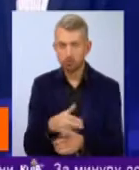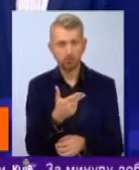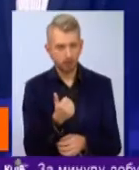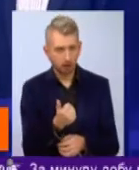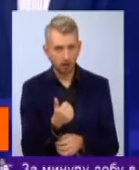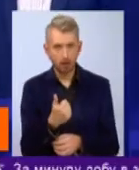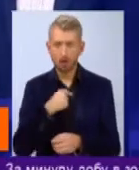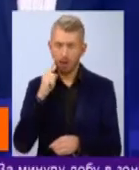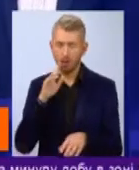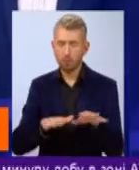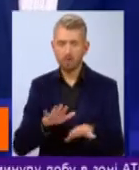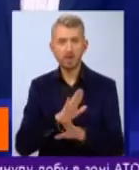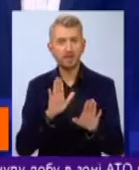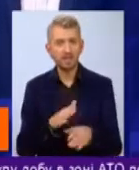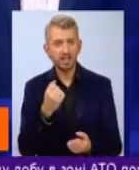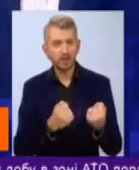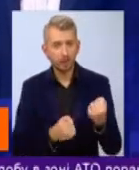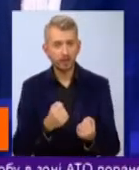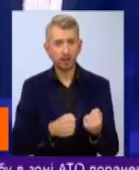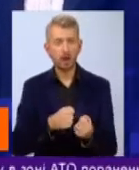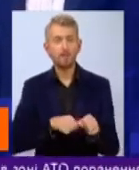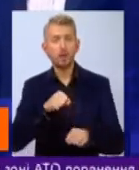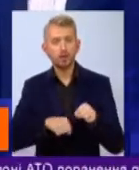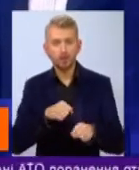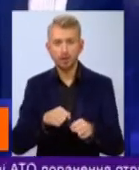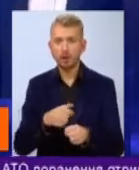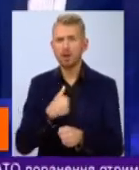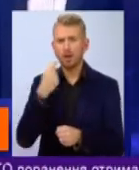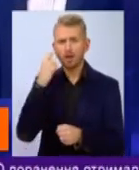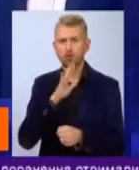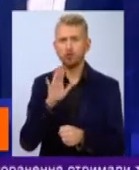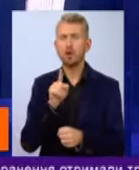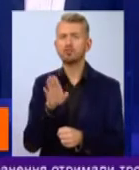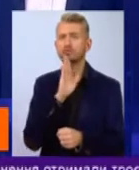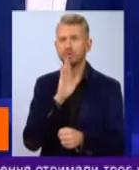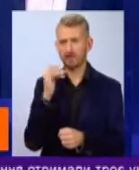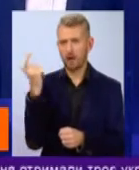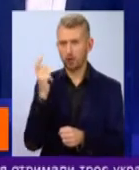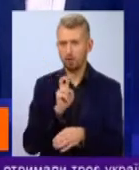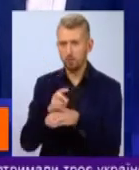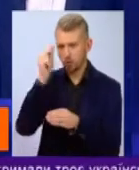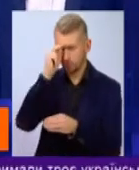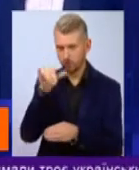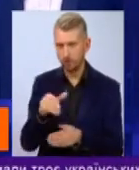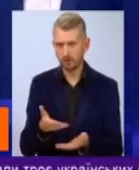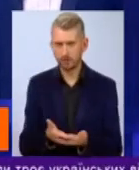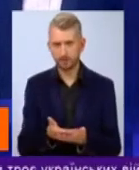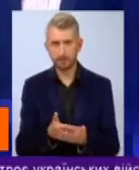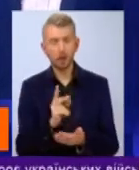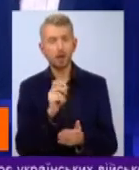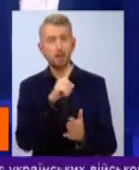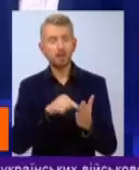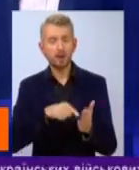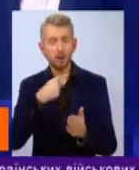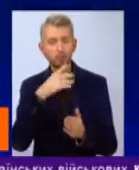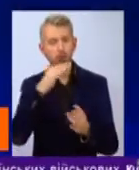Я сумніваюся, що мажорка із Харкова піде до вас на цей освітній курс. Друге питання, оце я кажу про культуру, а